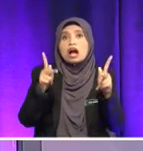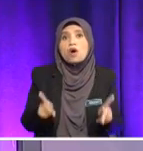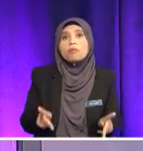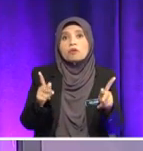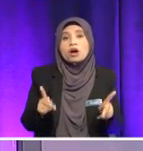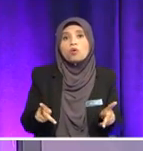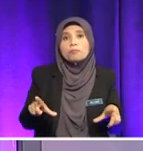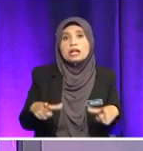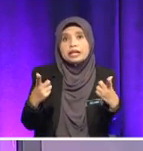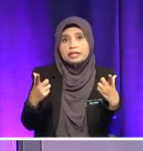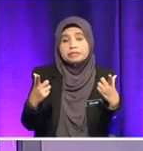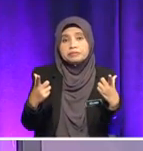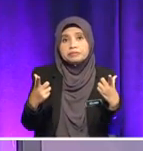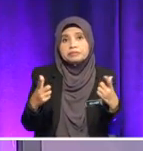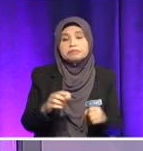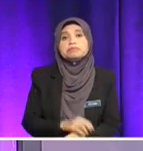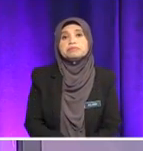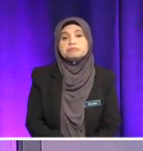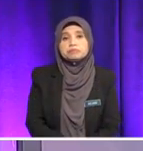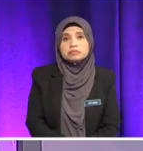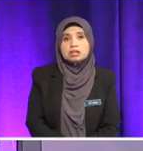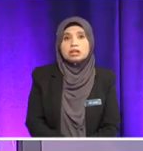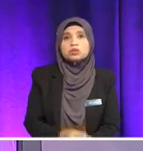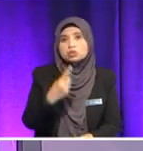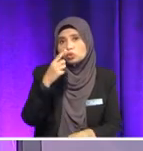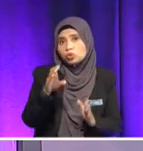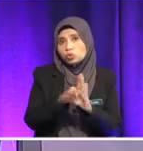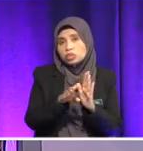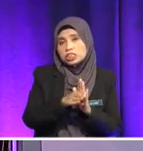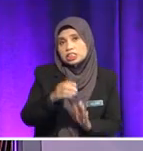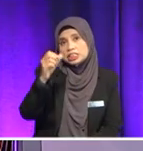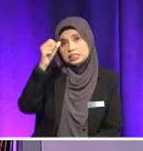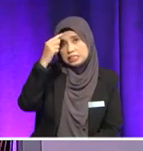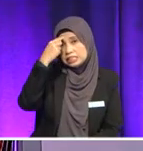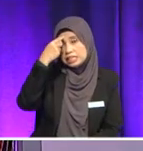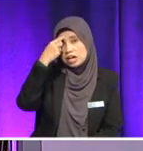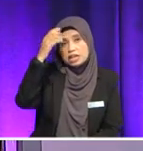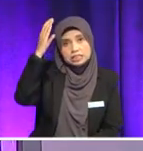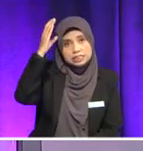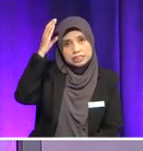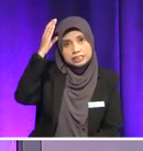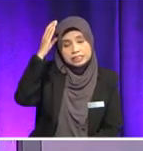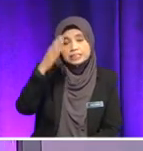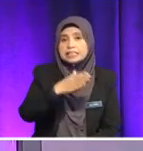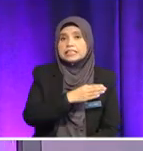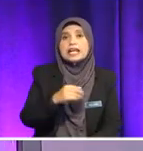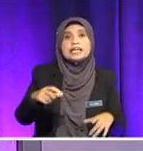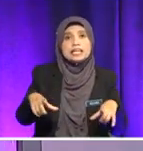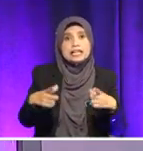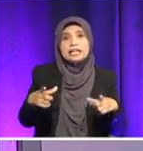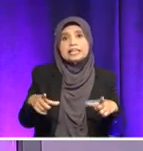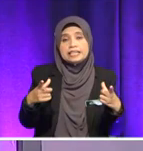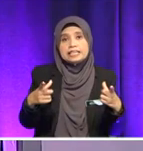yang merupakan penduduk asal dan mereka melukai pemikiran imigran yang dibawa masuk itu sebab dalam jauh tapi kita ada